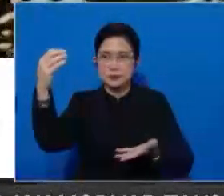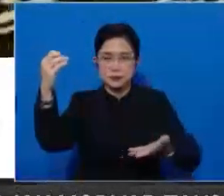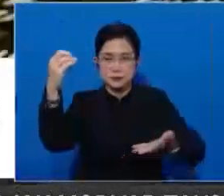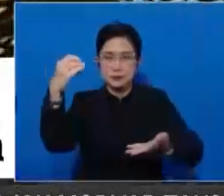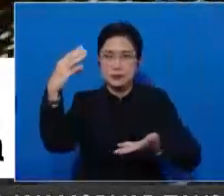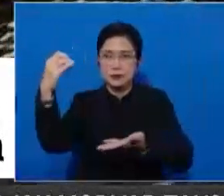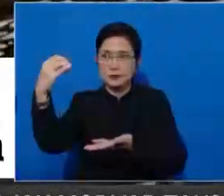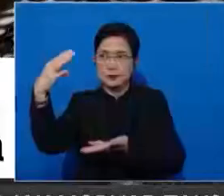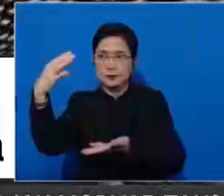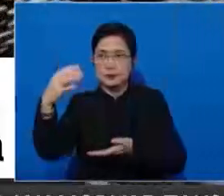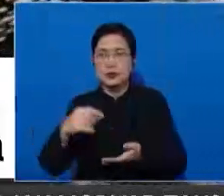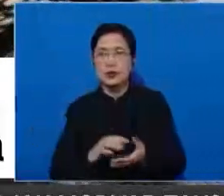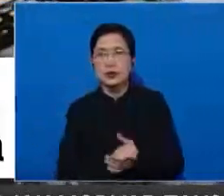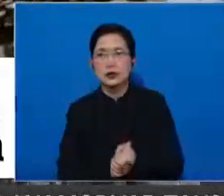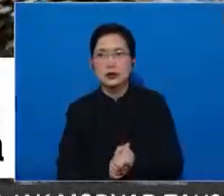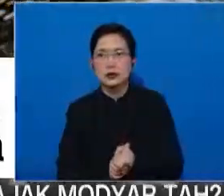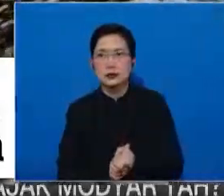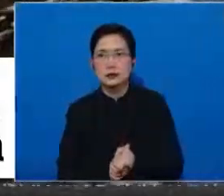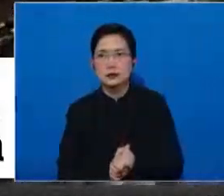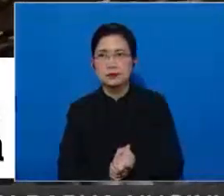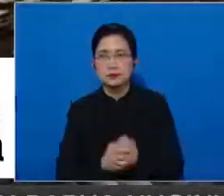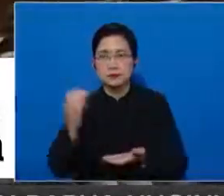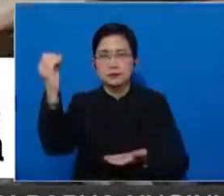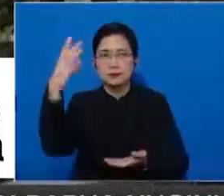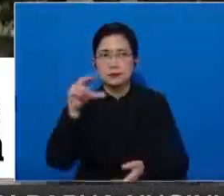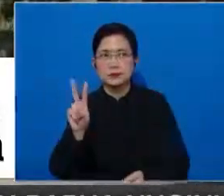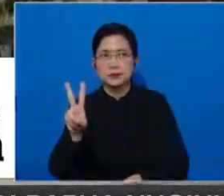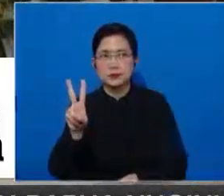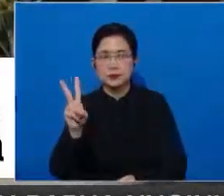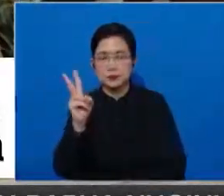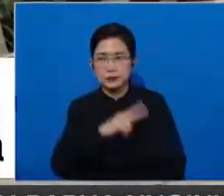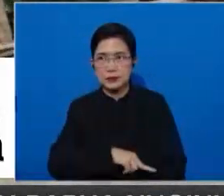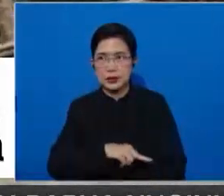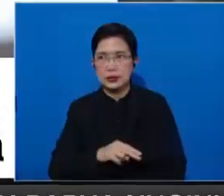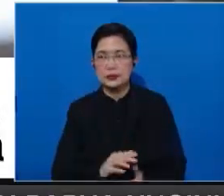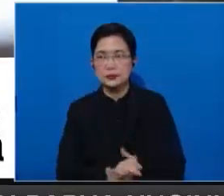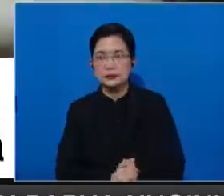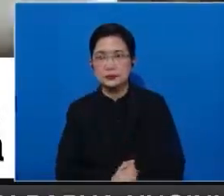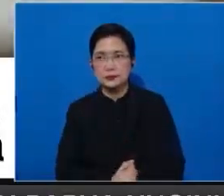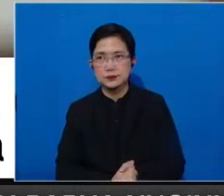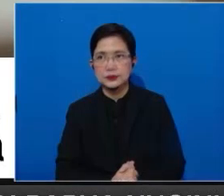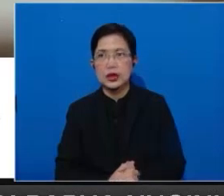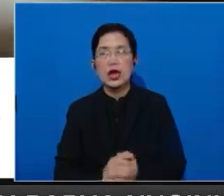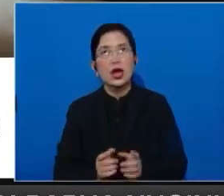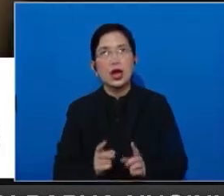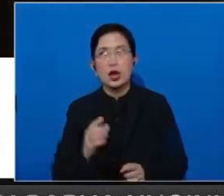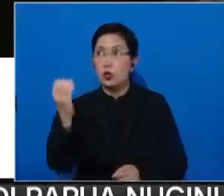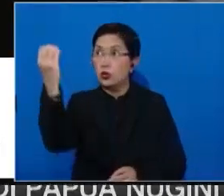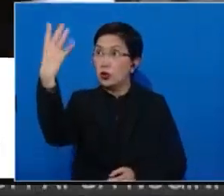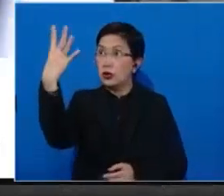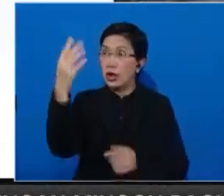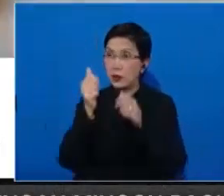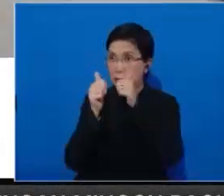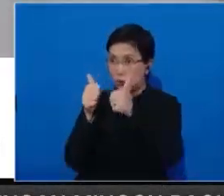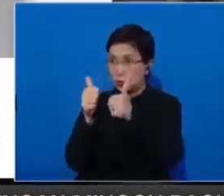dijemur kurang lebih selama minimal 2 hari dan semoga cuacanya bagus ya. Karena kalau cuacanya sampai dia